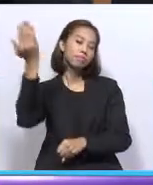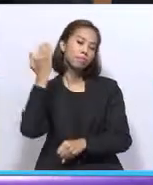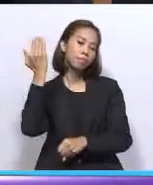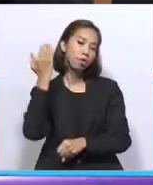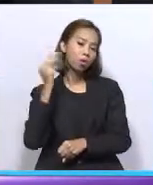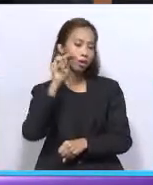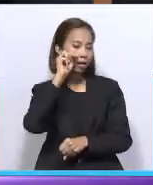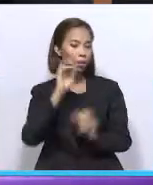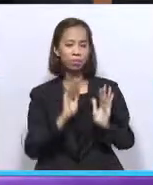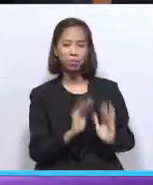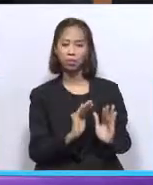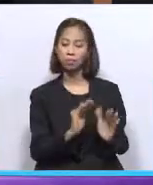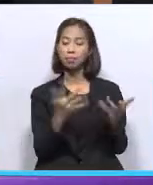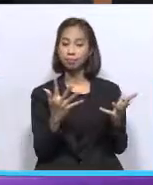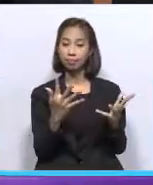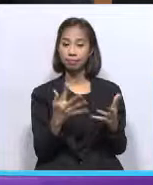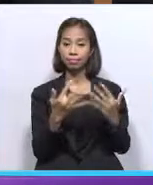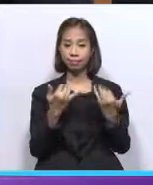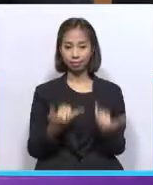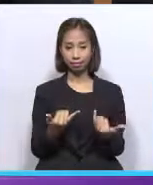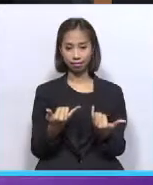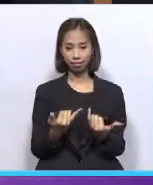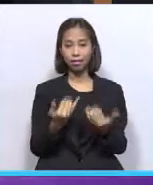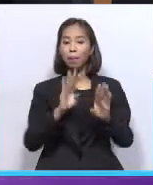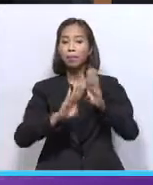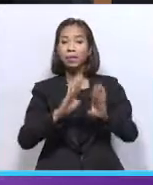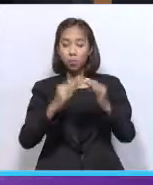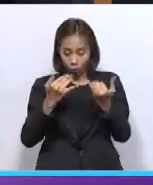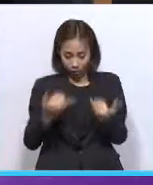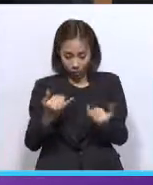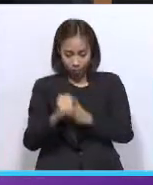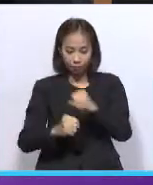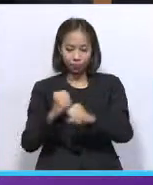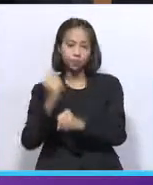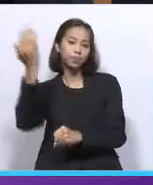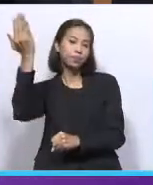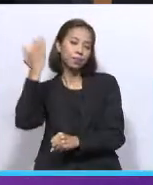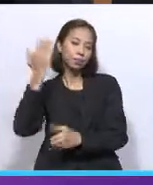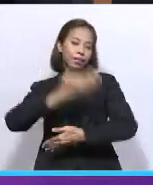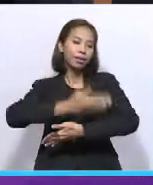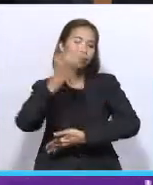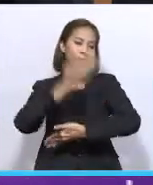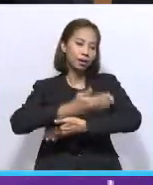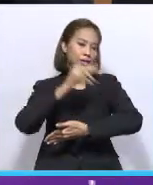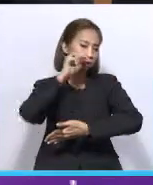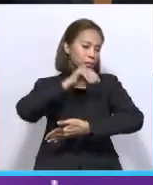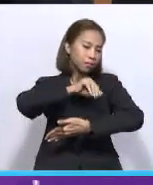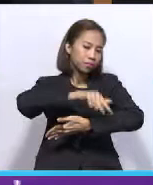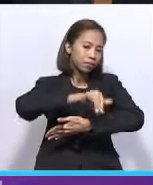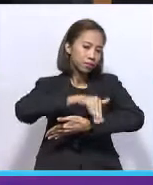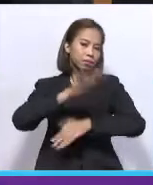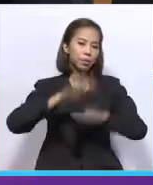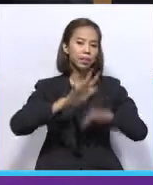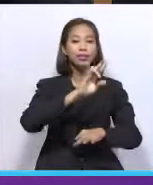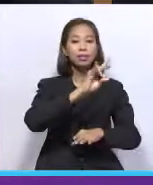เก็บน้ำในทุ่งเนี่ย อย่างเทียบวันเดียวกันเลยวันนี้ของปีที่แล้วเนี่ยแม่น้ำเจ้าเขื่อนเจ้าพระยาเนี่ยจะระบายน้ำอยู่ในระดับประมาณ